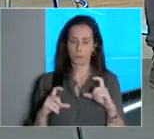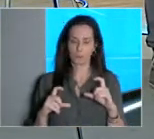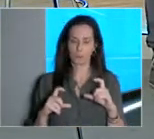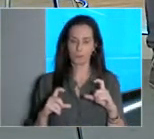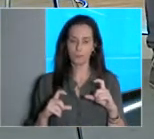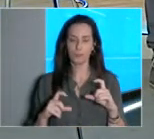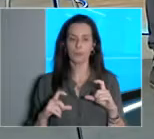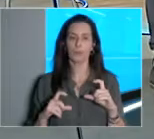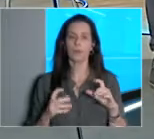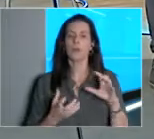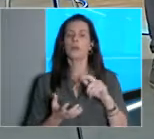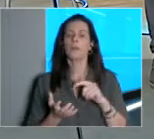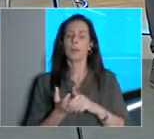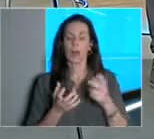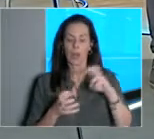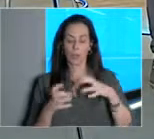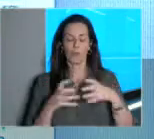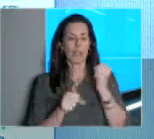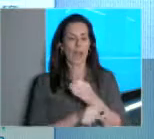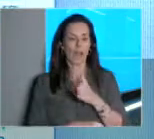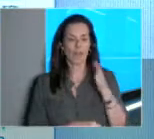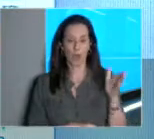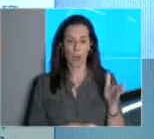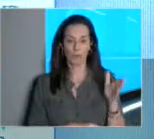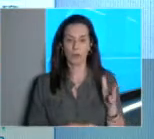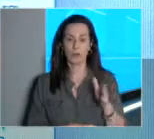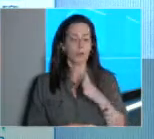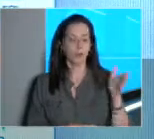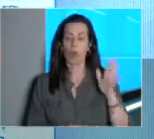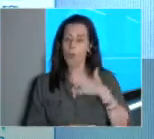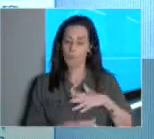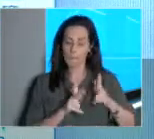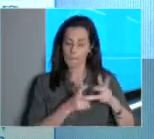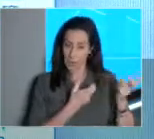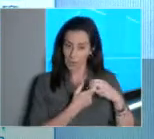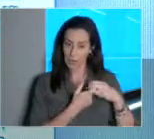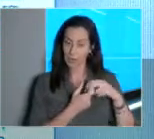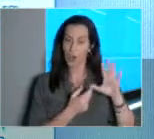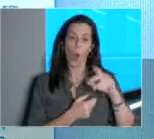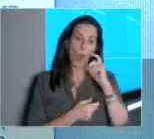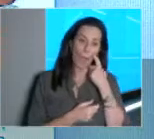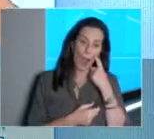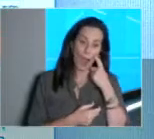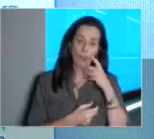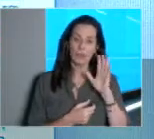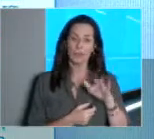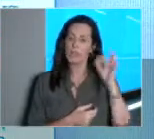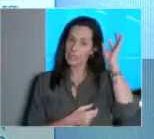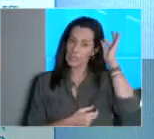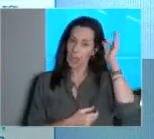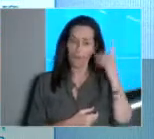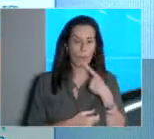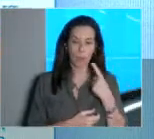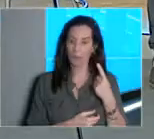מהצד השמאלי של המפה, שרה בעקבות האיחוד עם גשר. בשמאל דורשים איחוד גם עם מרץ או ברק. שפיר, סתיו שפיר